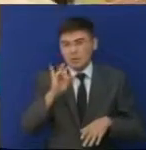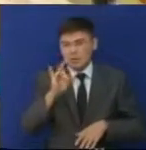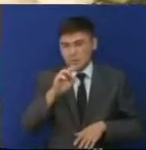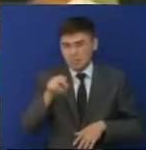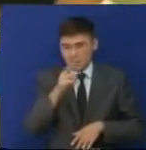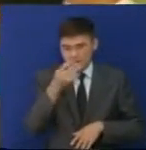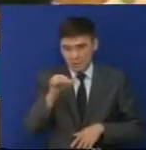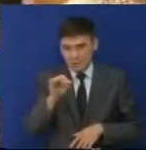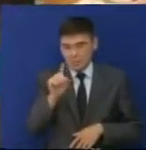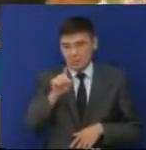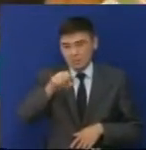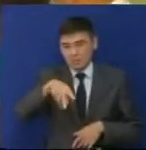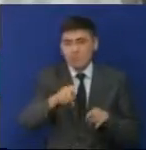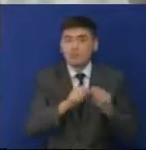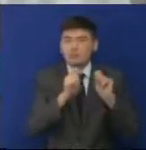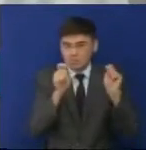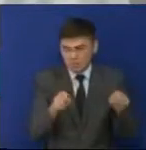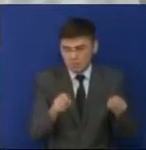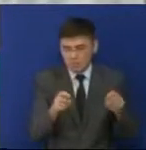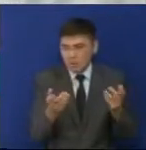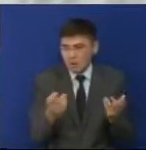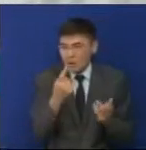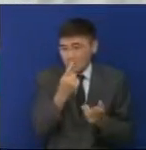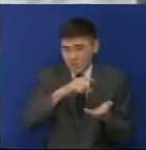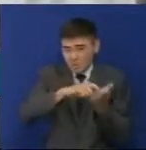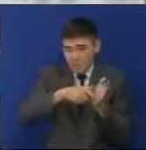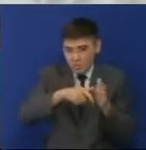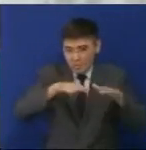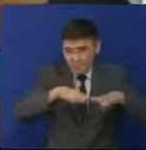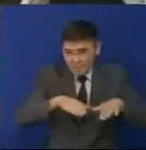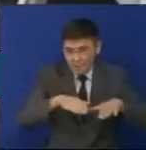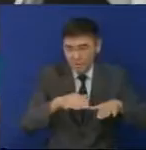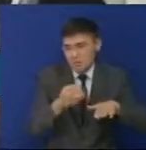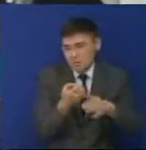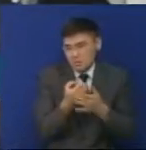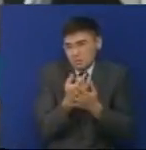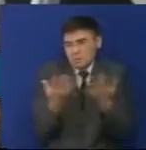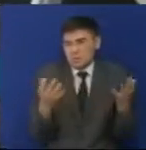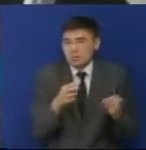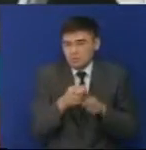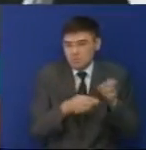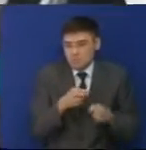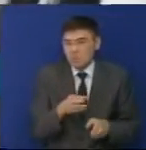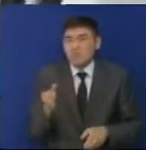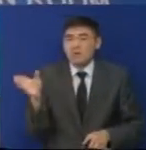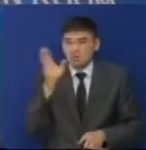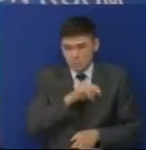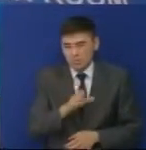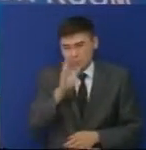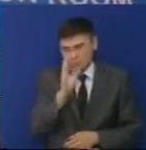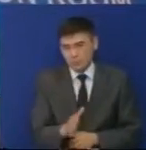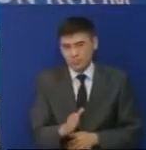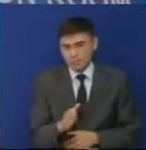залының ашылуы болды. Оның бірегейлігі бір бөлмеде операцияның бірнеше түрін жасауға болады. Халық ендігі